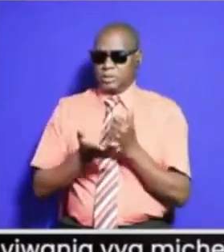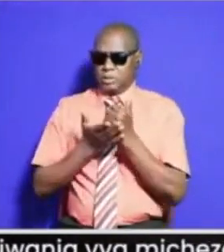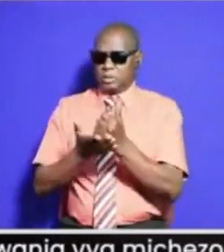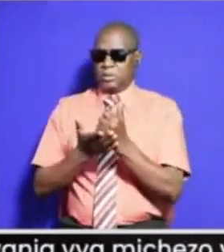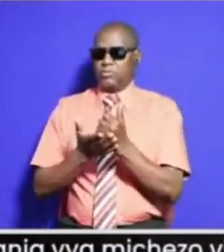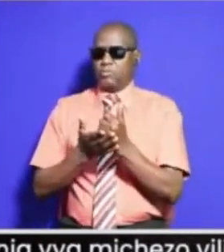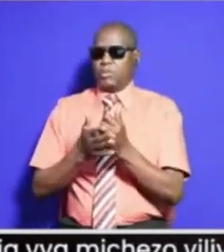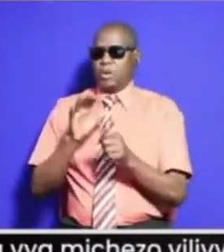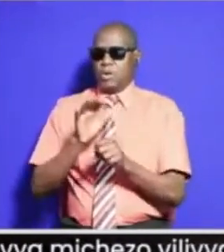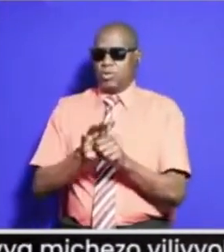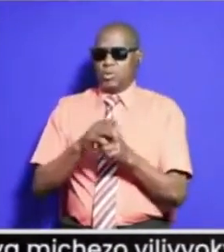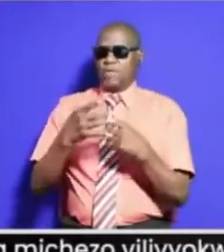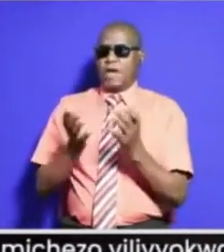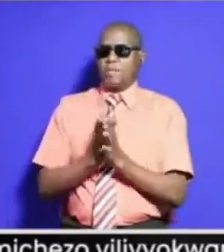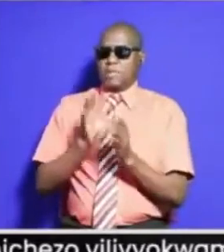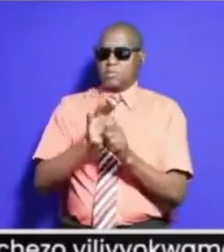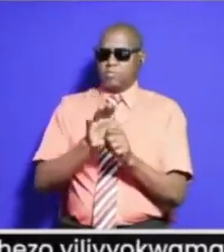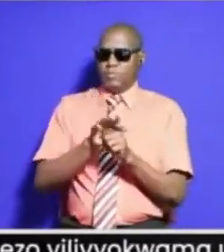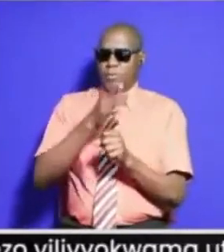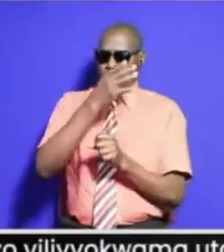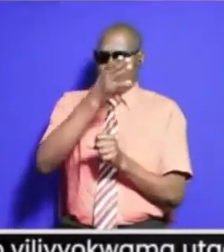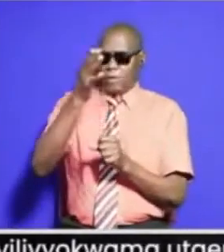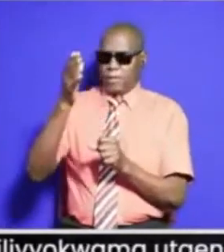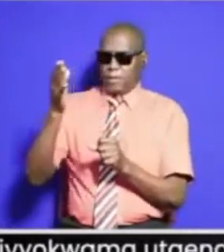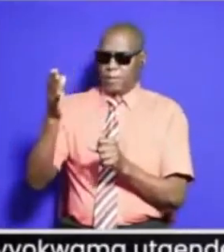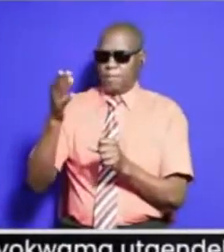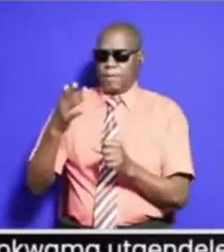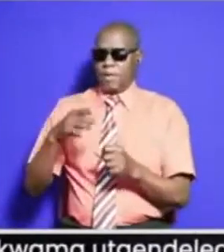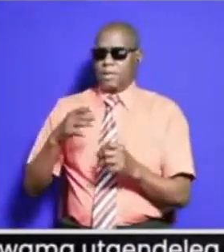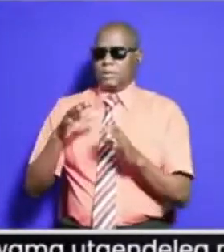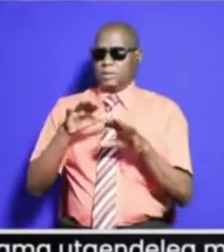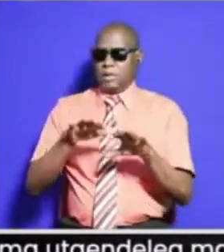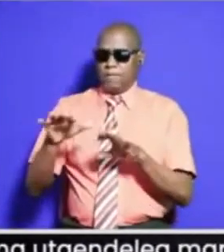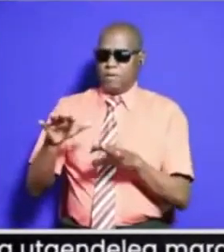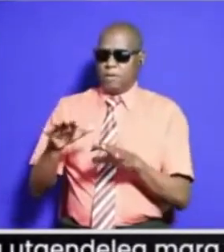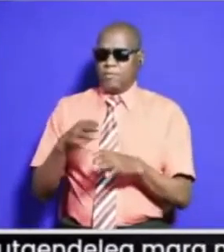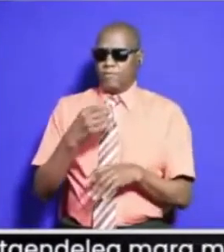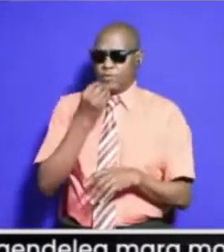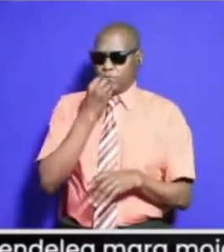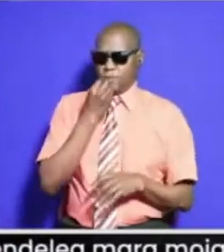familia nyingi zinazotatizika kujikimu kimaisha.